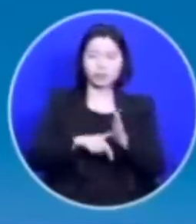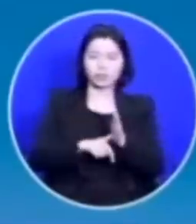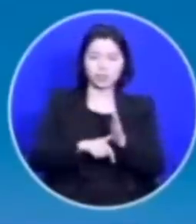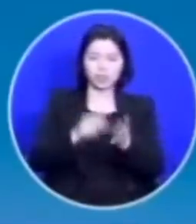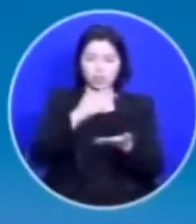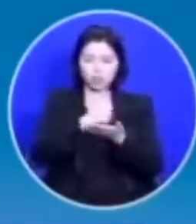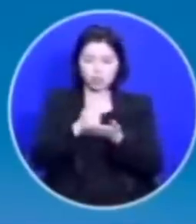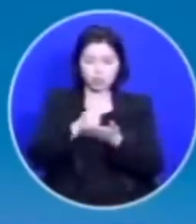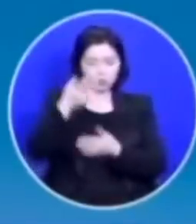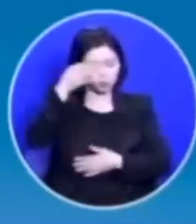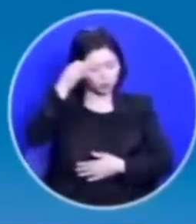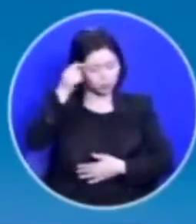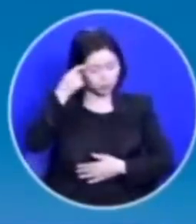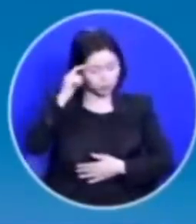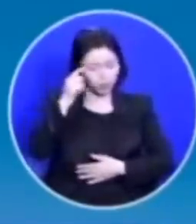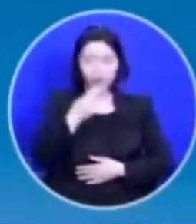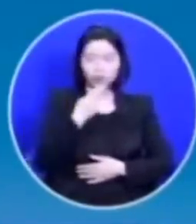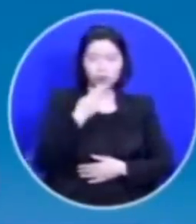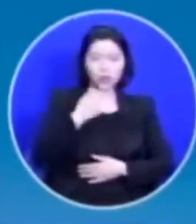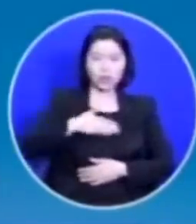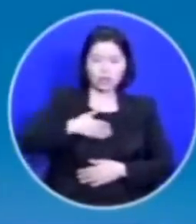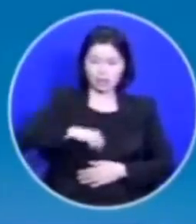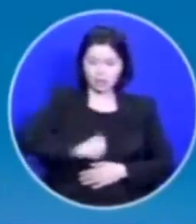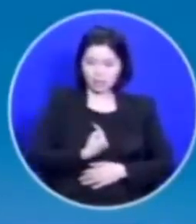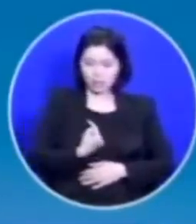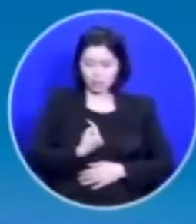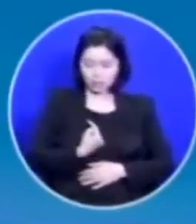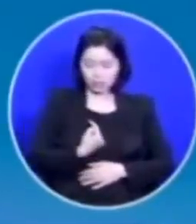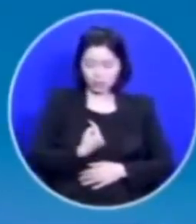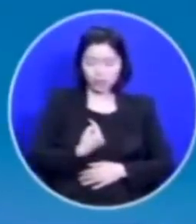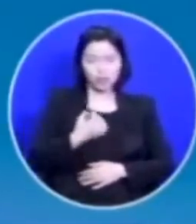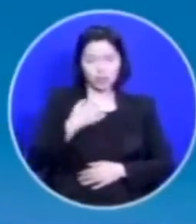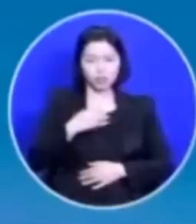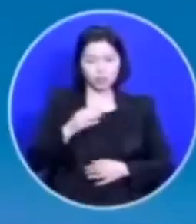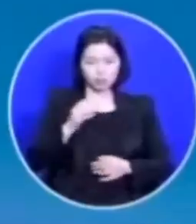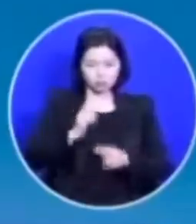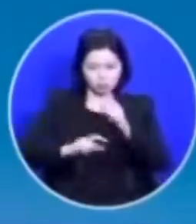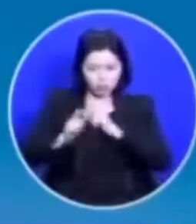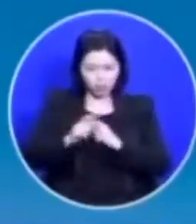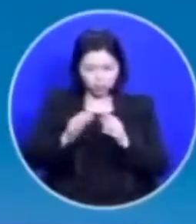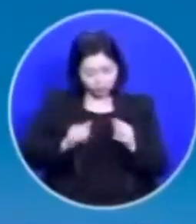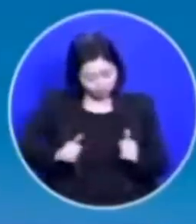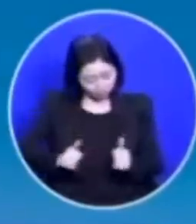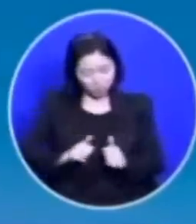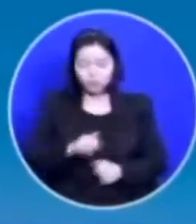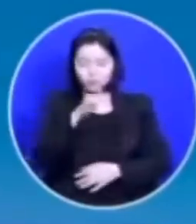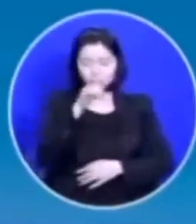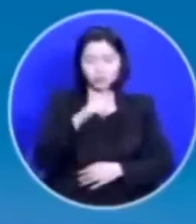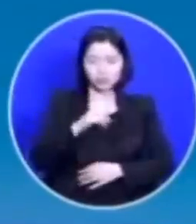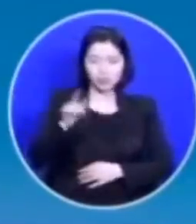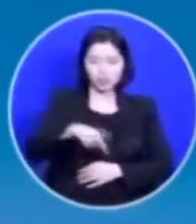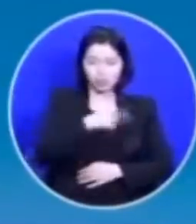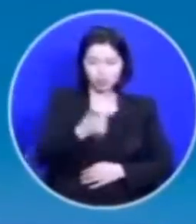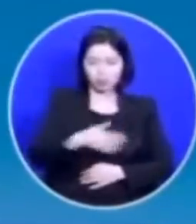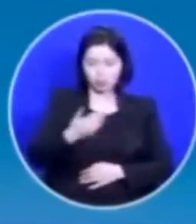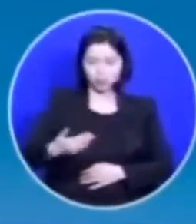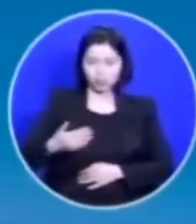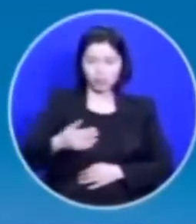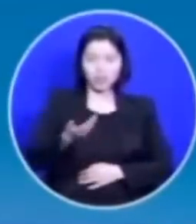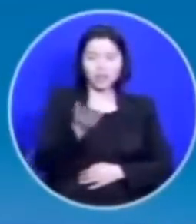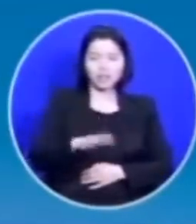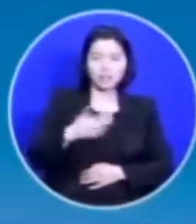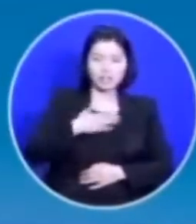주님도 생각나지 않고 내 자아의 충실한 하루를 보내게 되었습니다 그러나 주님 나의 있음